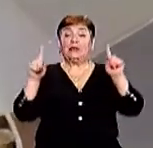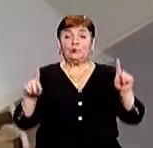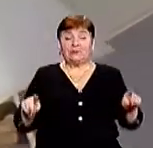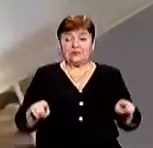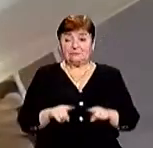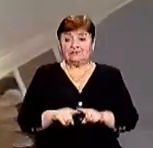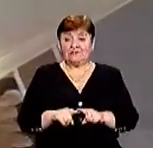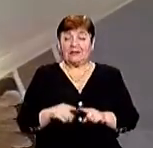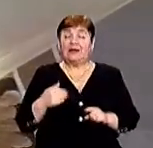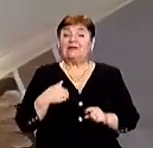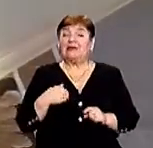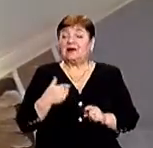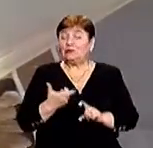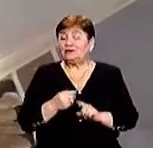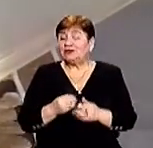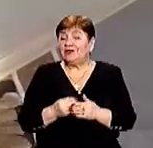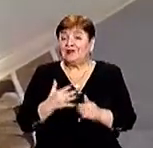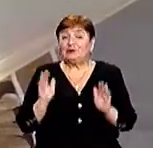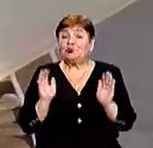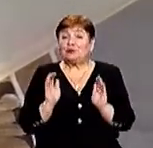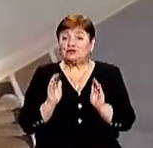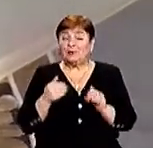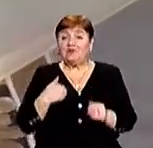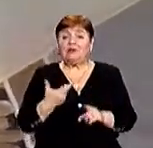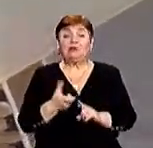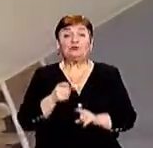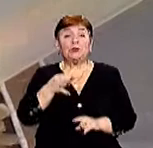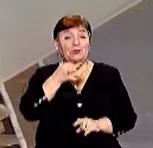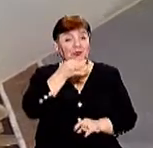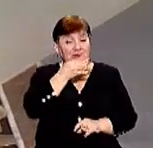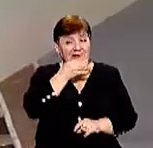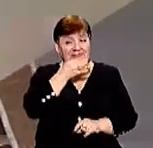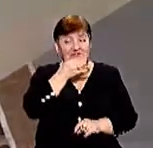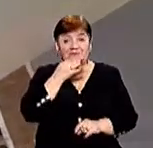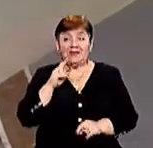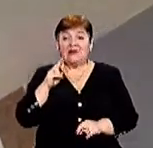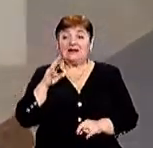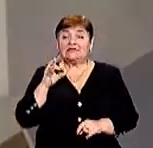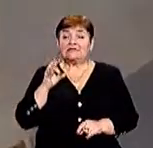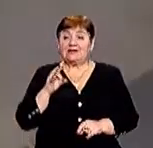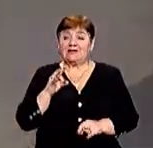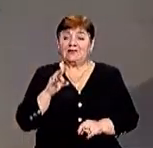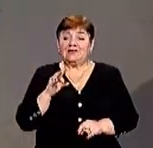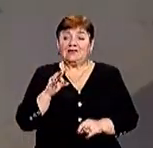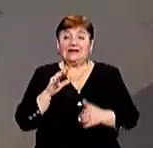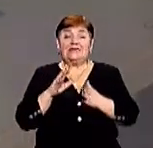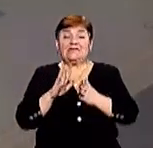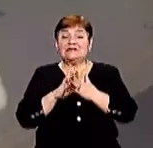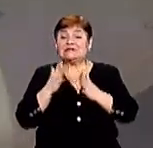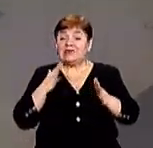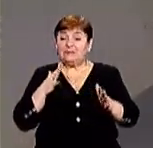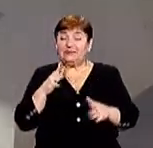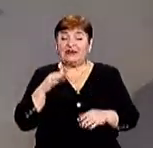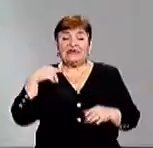ну, дорожу ними, прямо так вони мені подобаються. Оце була програма такий срібний дзвіночок, це